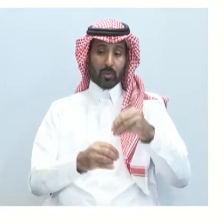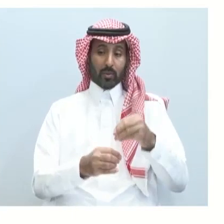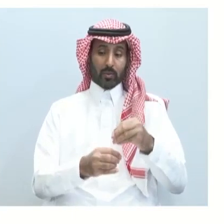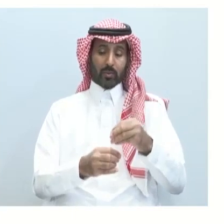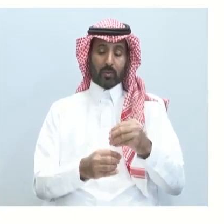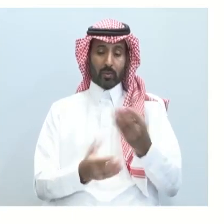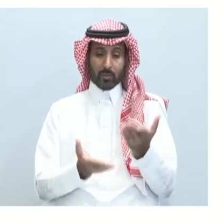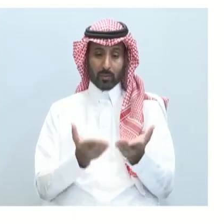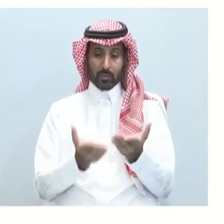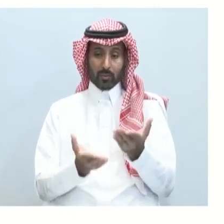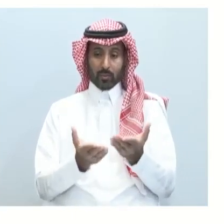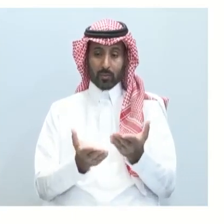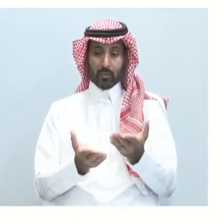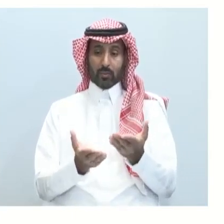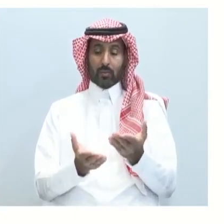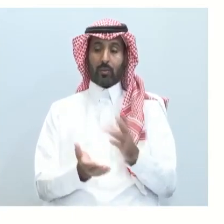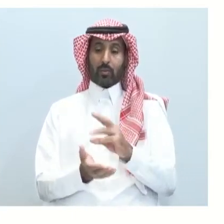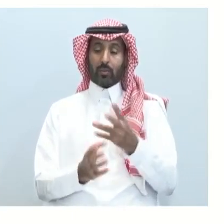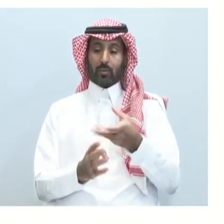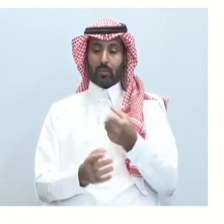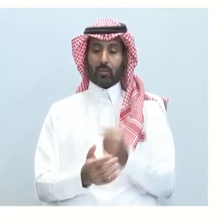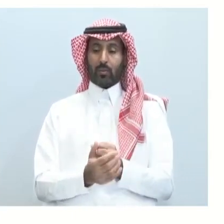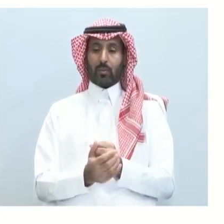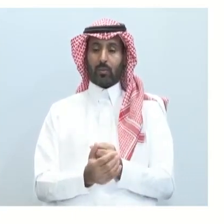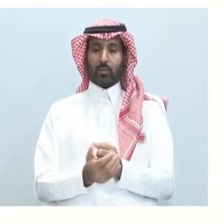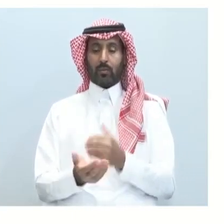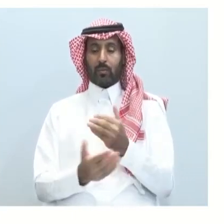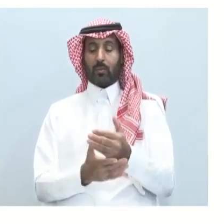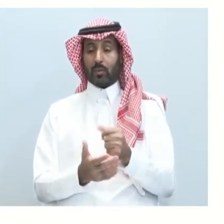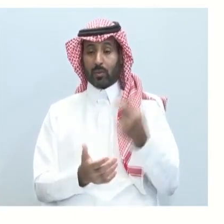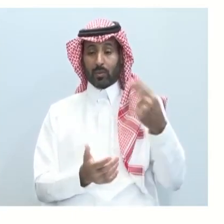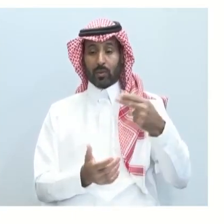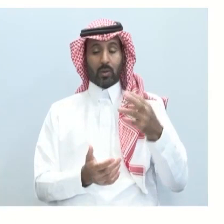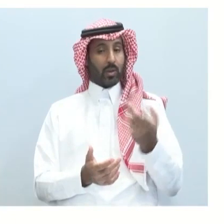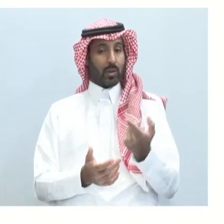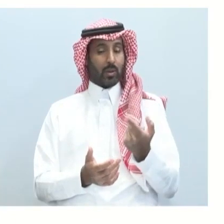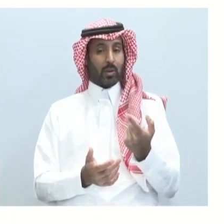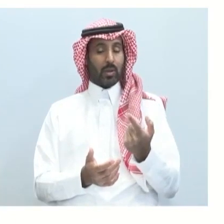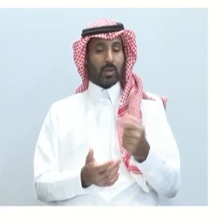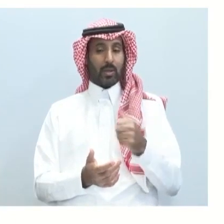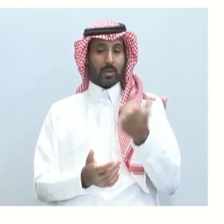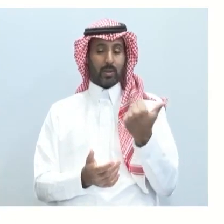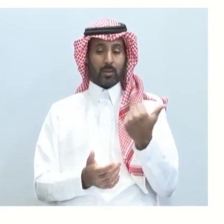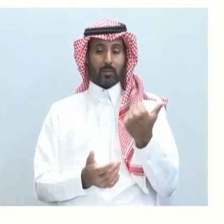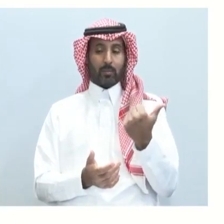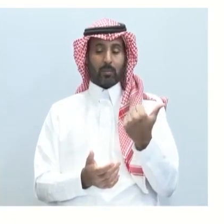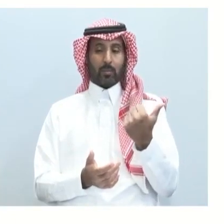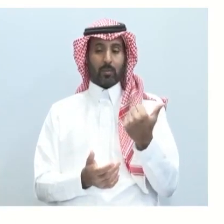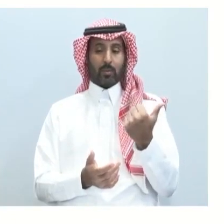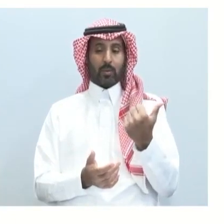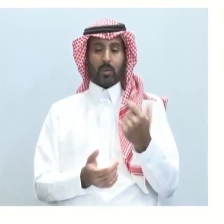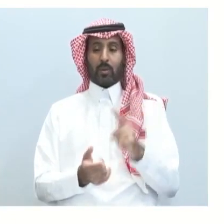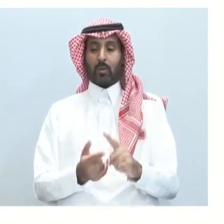حتى اساويهم بايش بالنواتج واخيرا لدينا الهيدروجين الهيدروجين عندي سته في